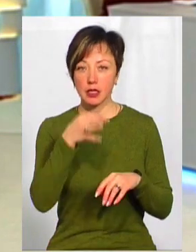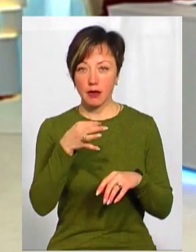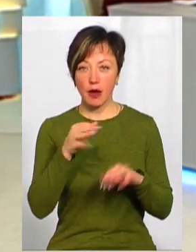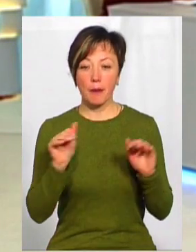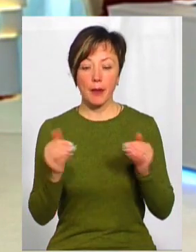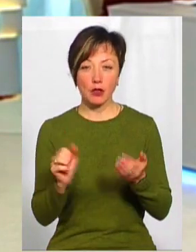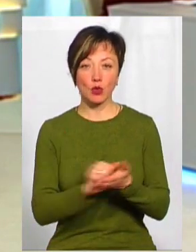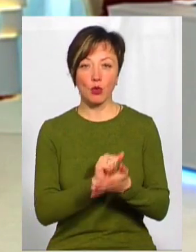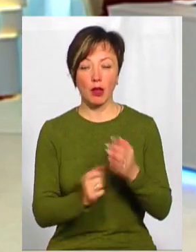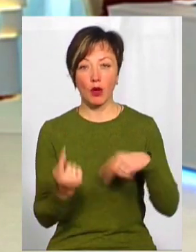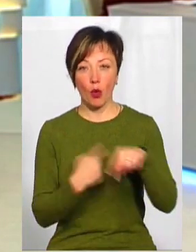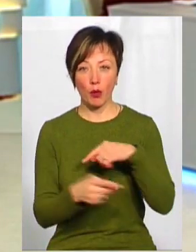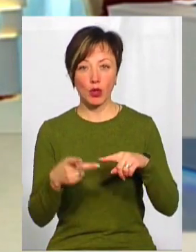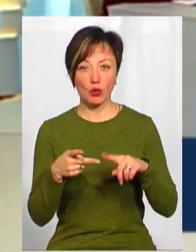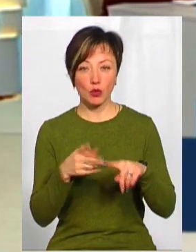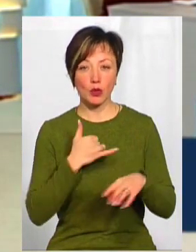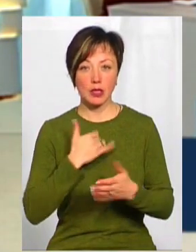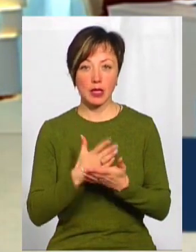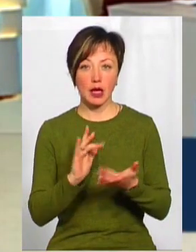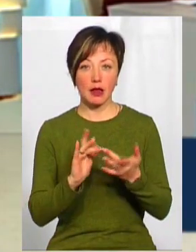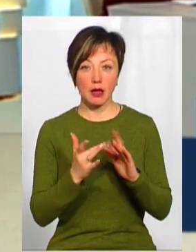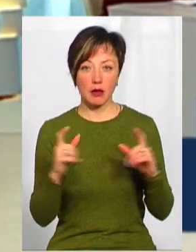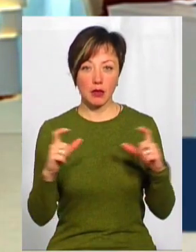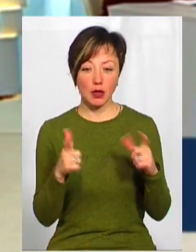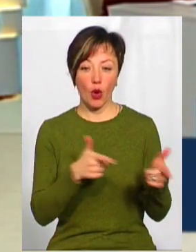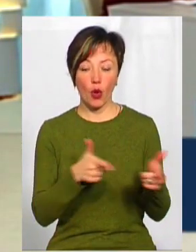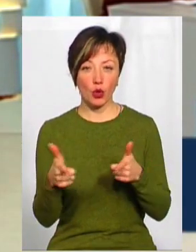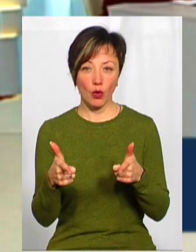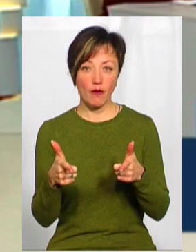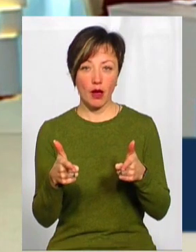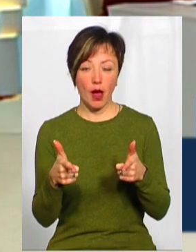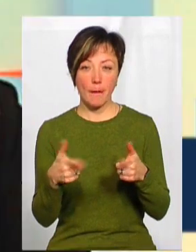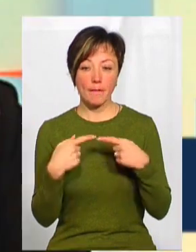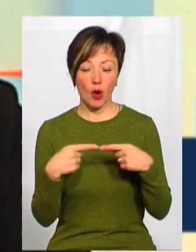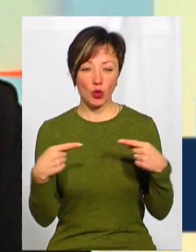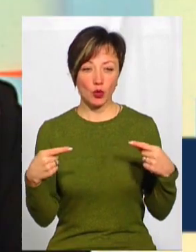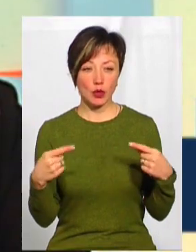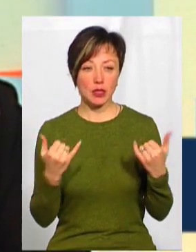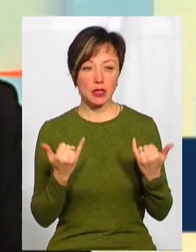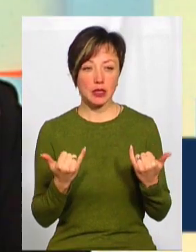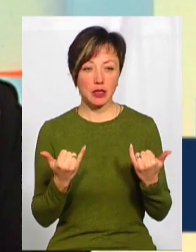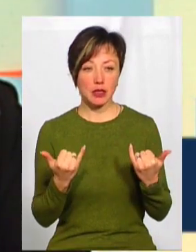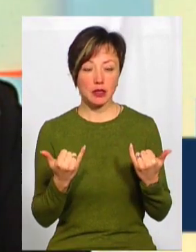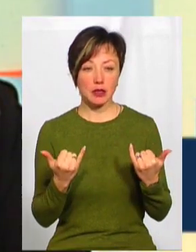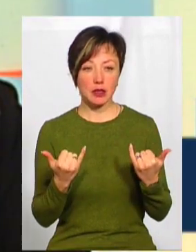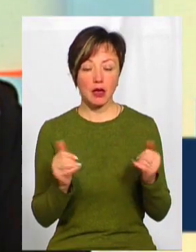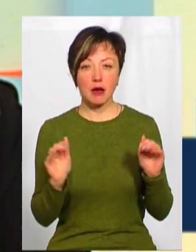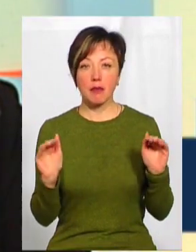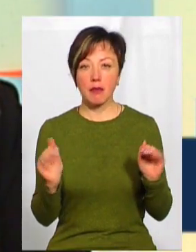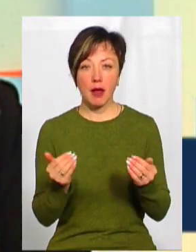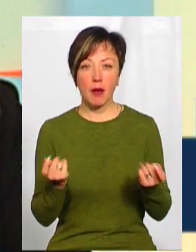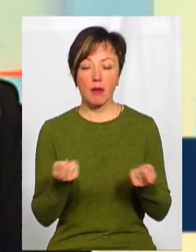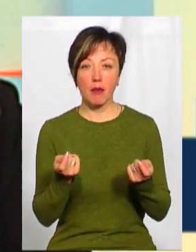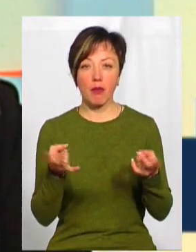менше документообіг. Друге, в нас є інтернет-магазин готової продукції. Зараз дуже малий попит